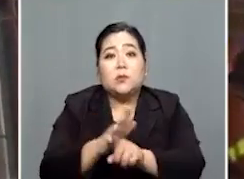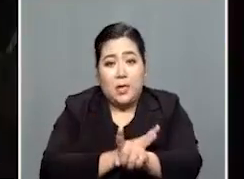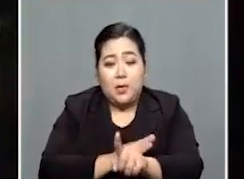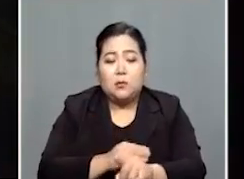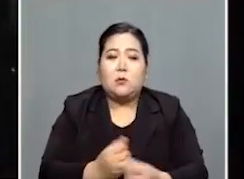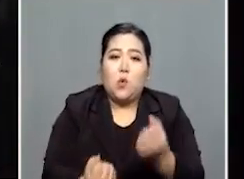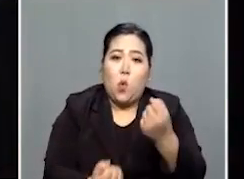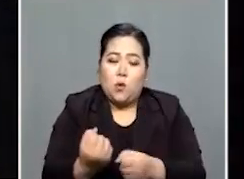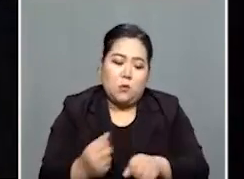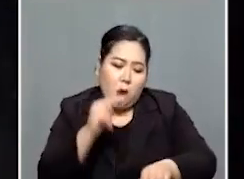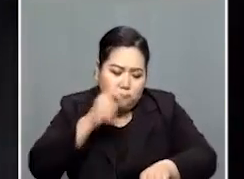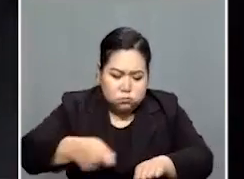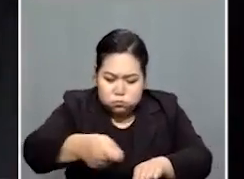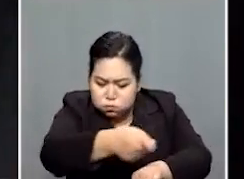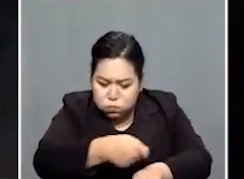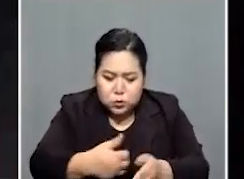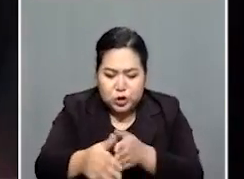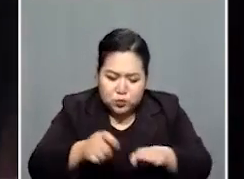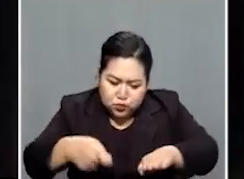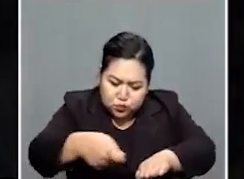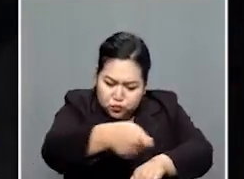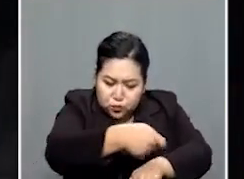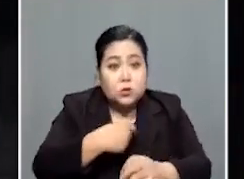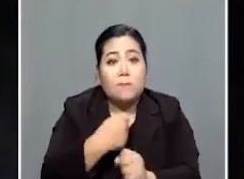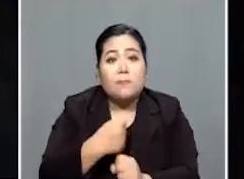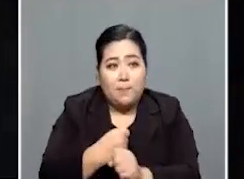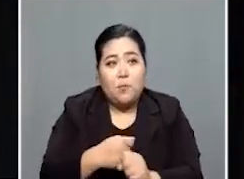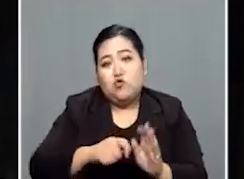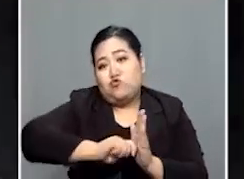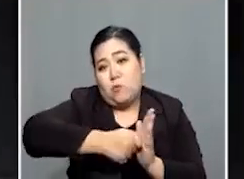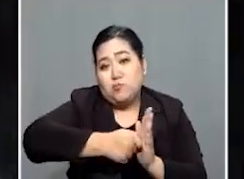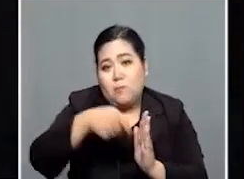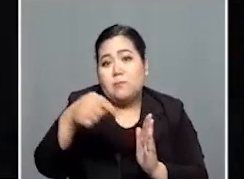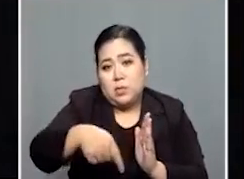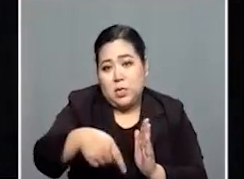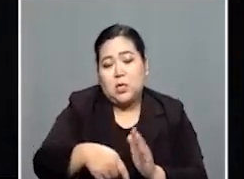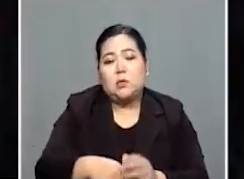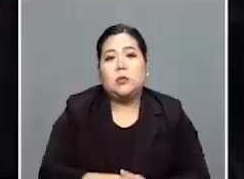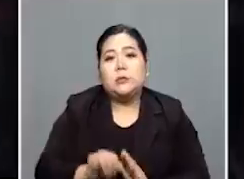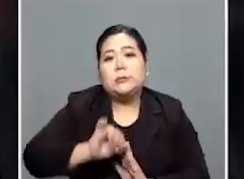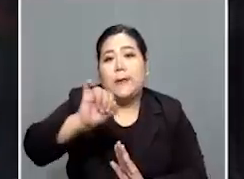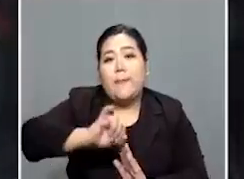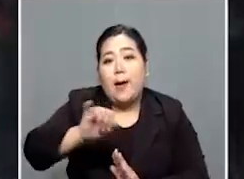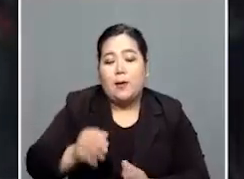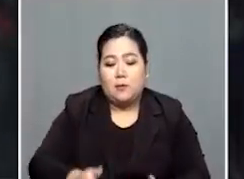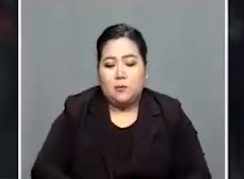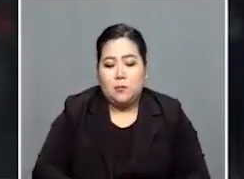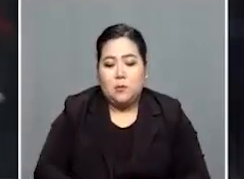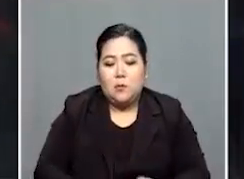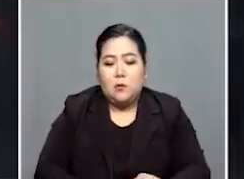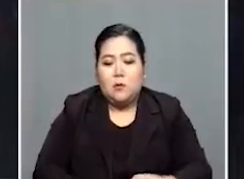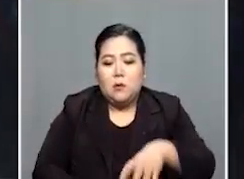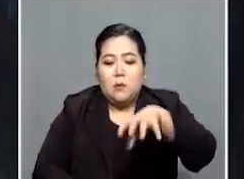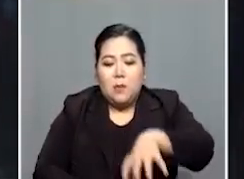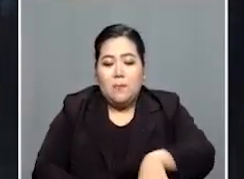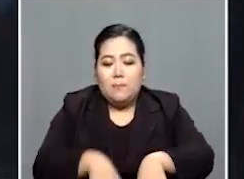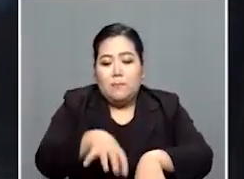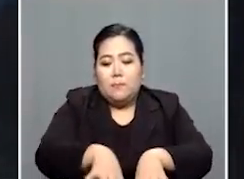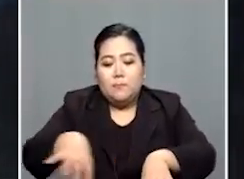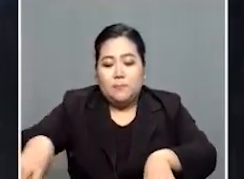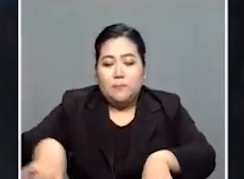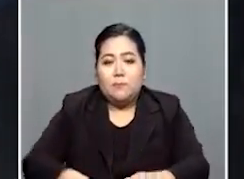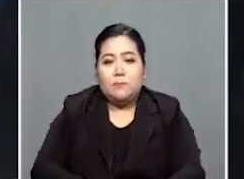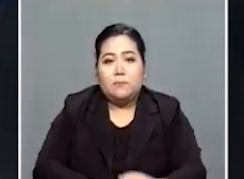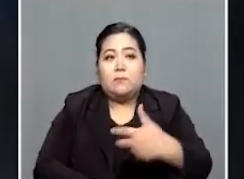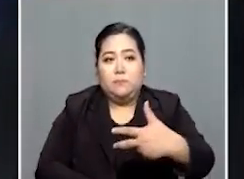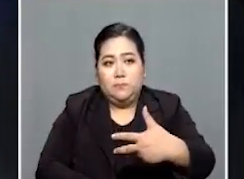าค่ะก่อนจะถึงแยกขวงสิงขาเข้าเมืองเชียงใหม่นะคะเป็นอาคารพาณิชย์3ชั้น3คูหานะคะแล้วก็